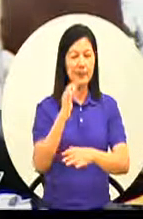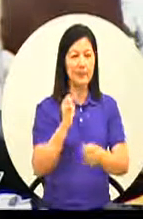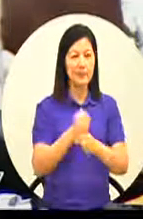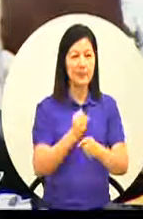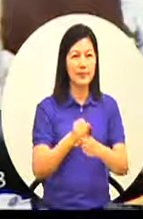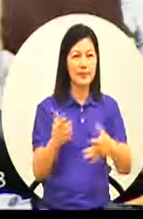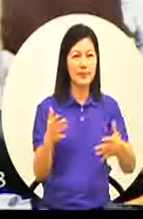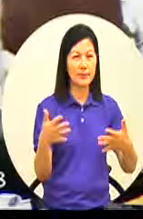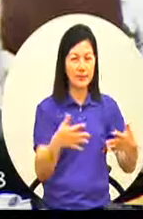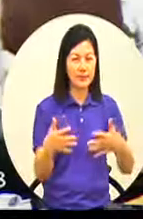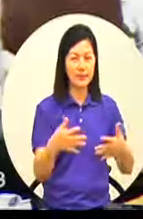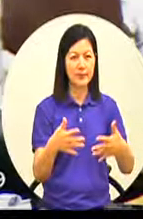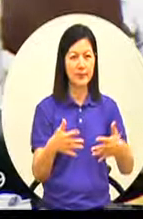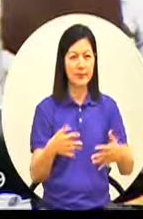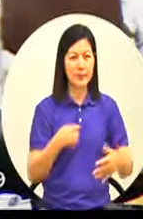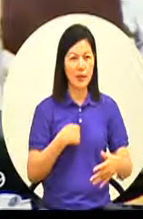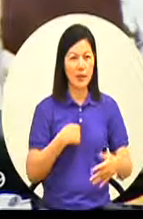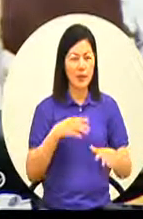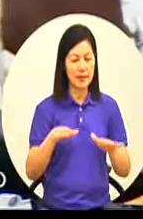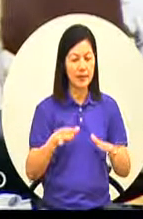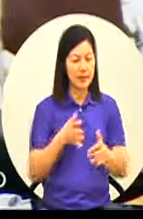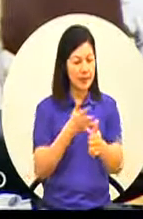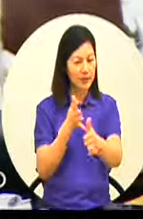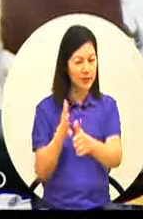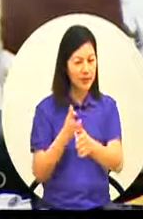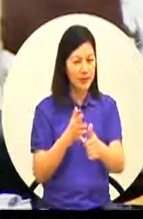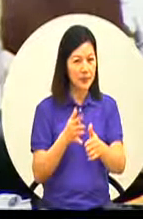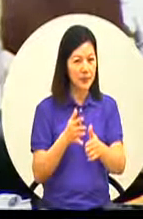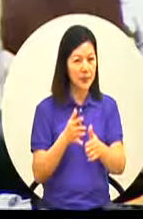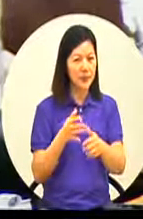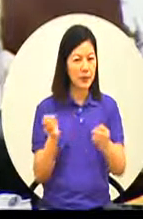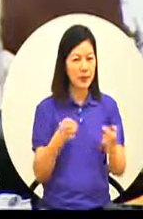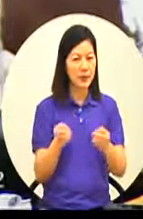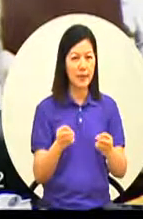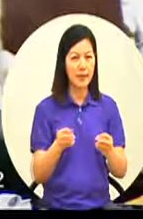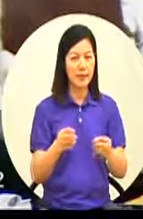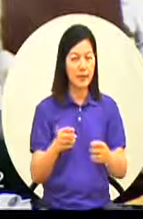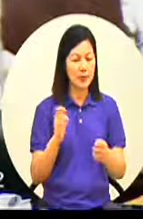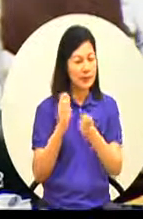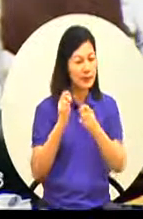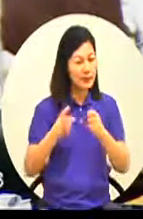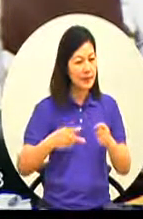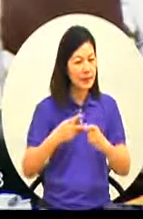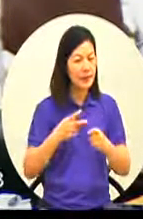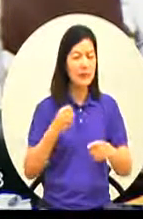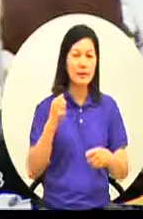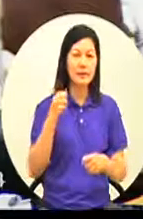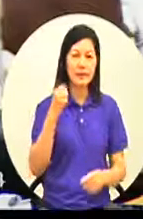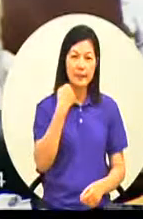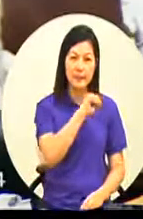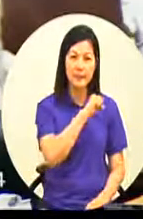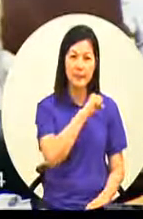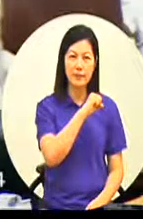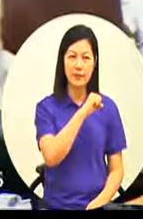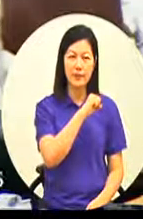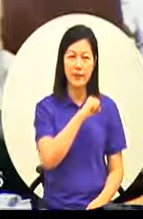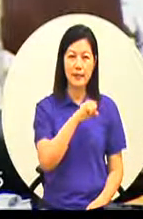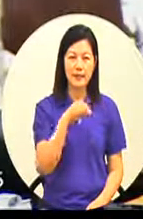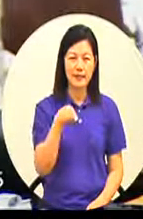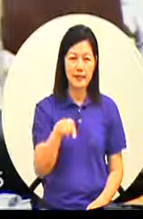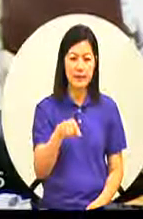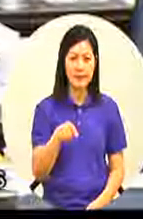先要来。想要跟我们民政部门来探讨一个，其实这两年在台湾哈，蛮有趣的一